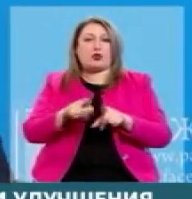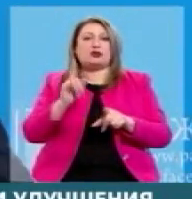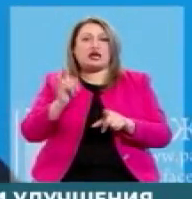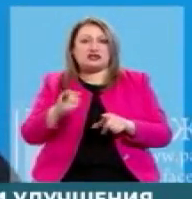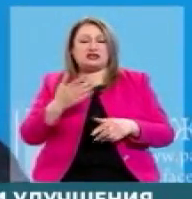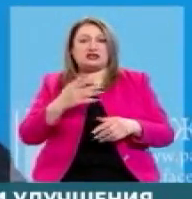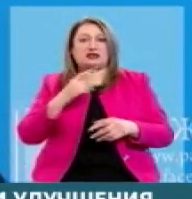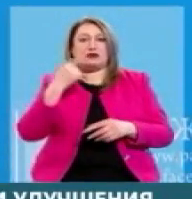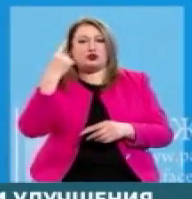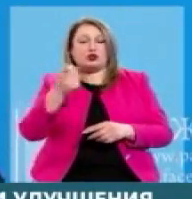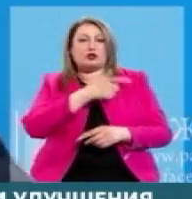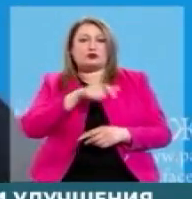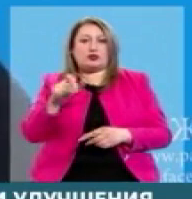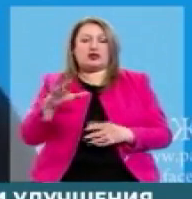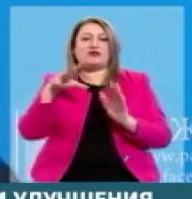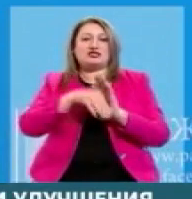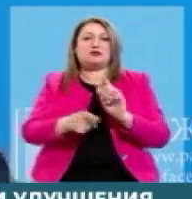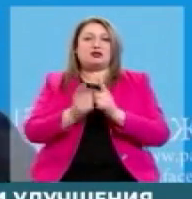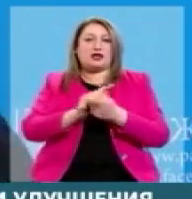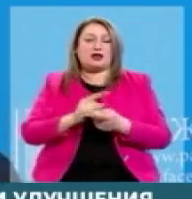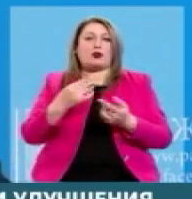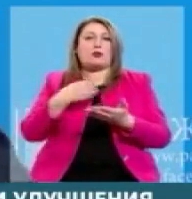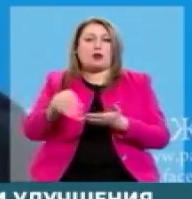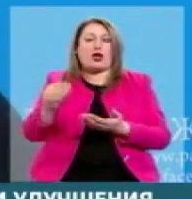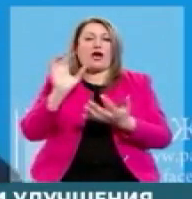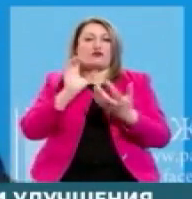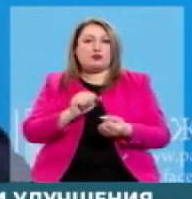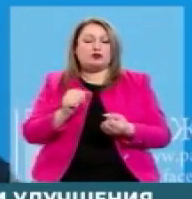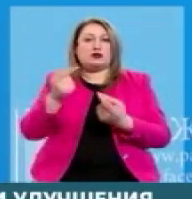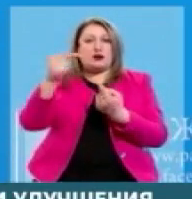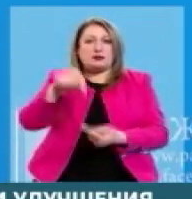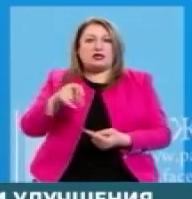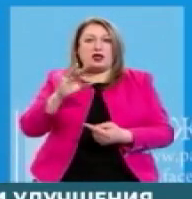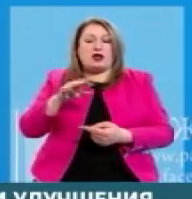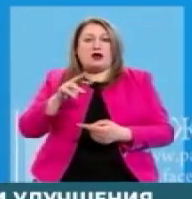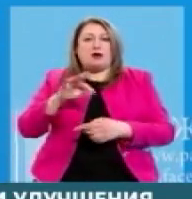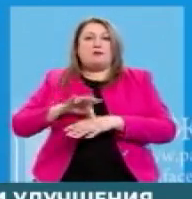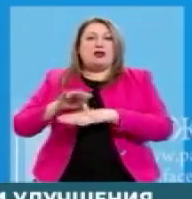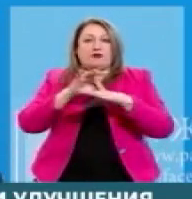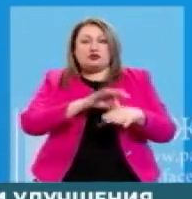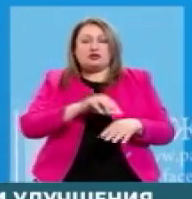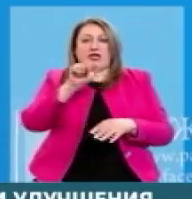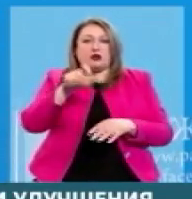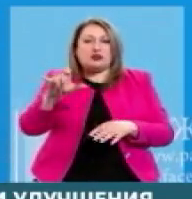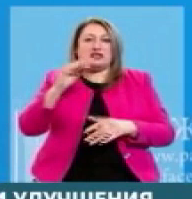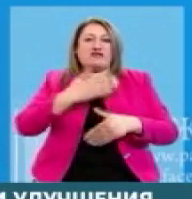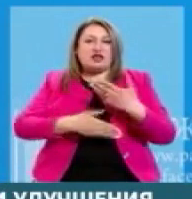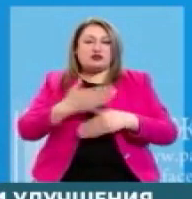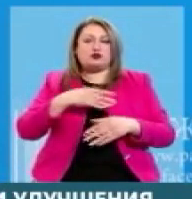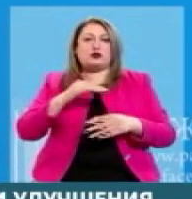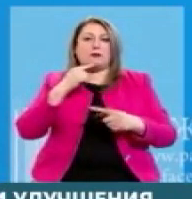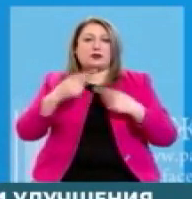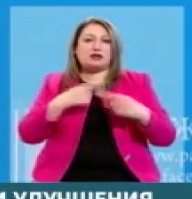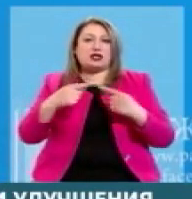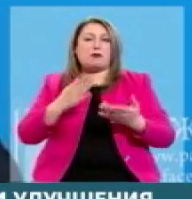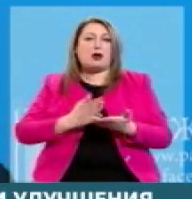такси, сообщил депутат. Внесены изменения по приобретению автобусов, приспособленных для перевозки лиц с инвалидностью на